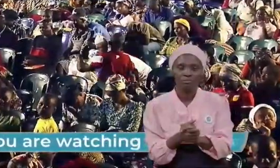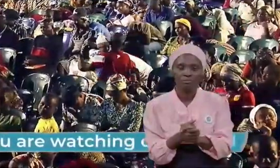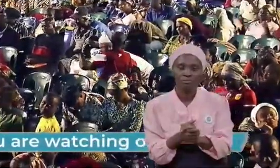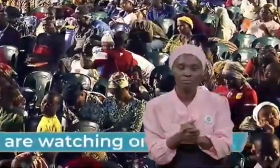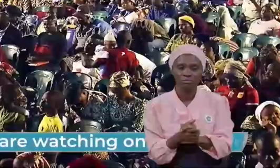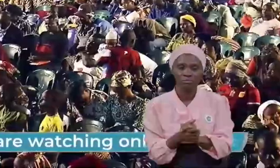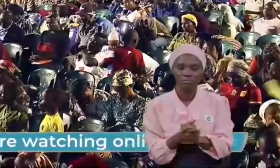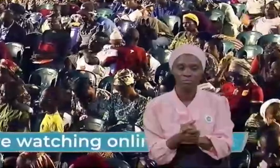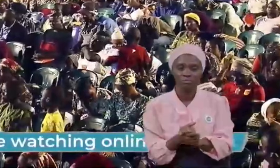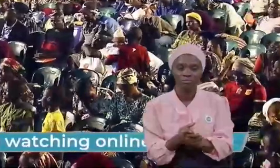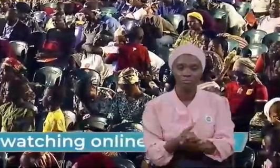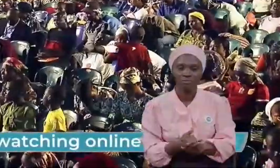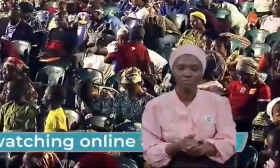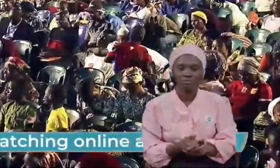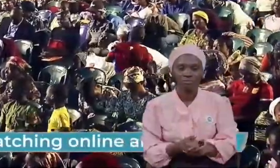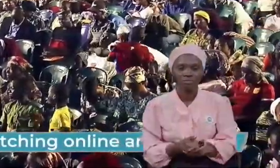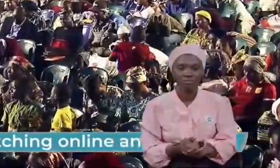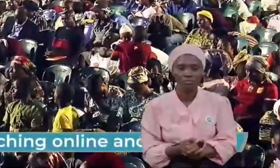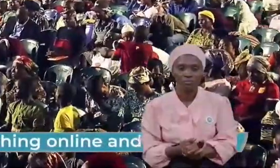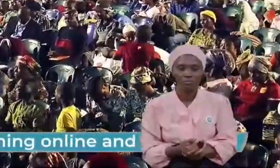Et veillons à prendre le nom de tout le monde.